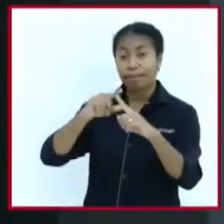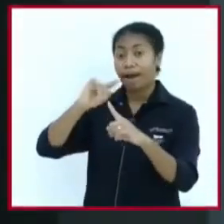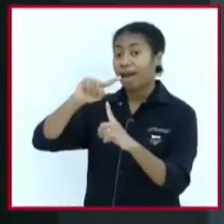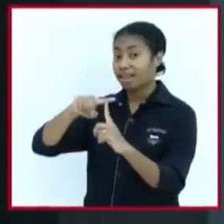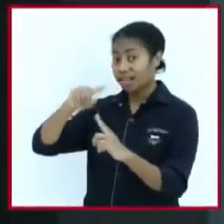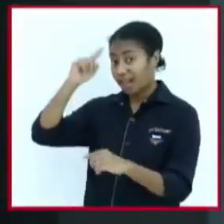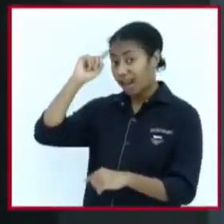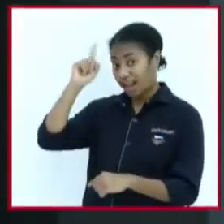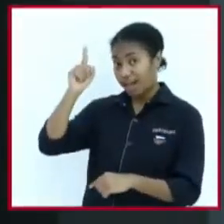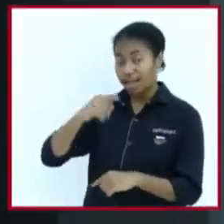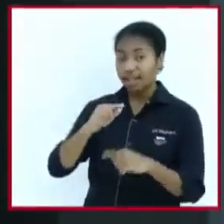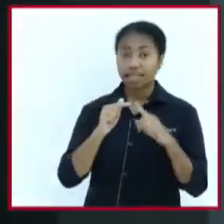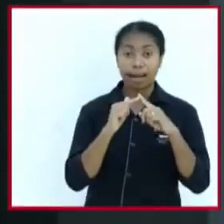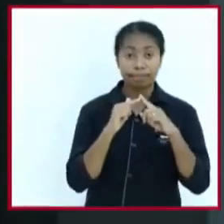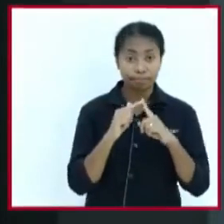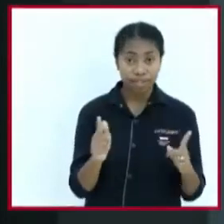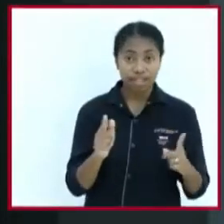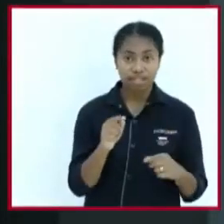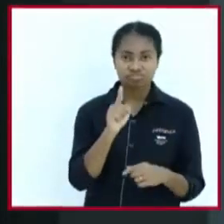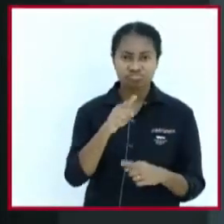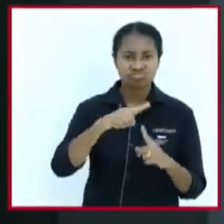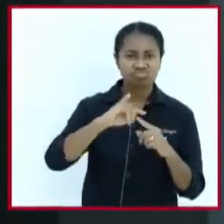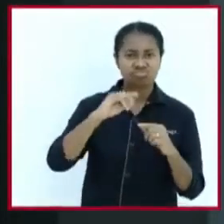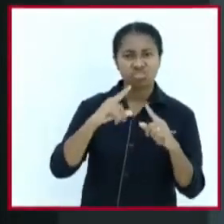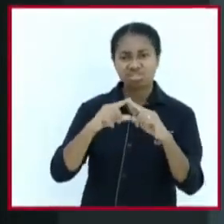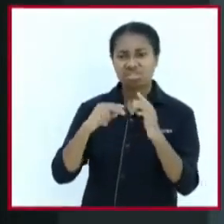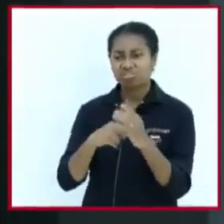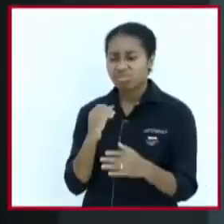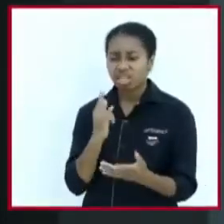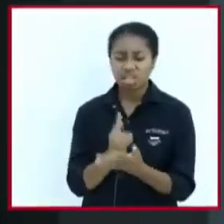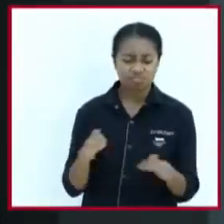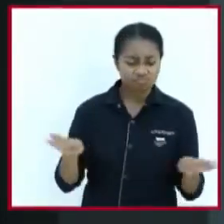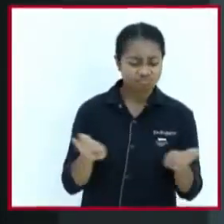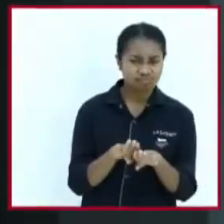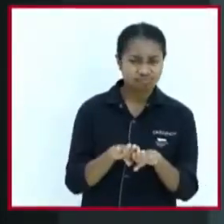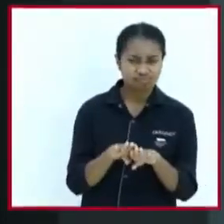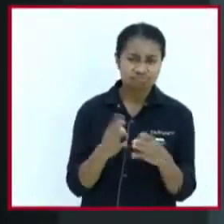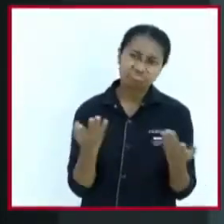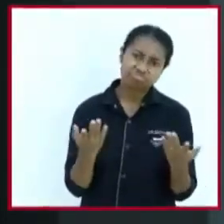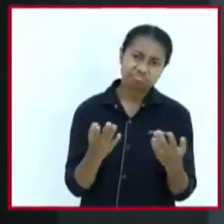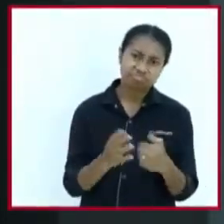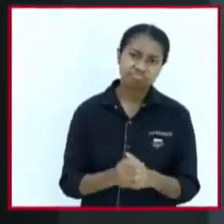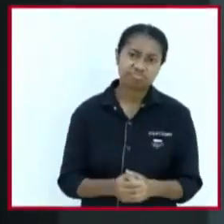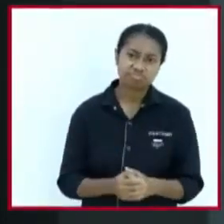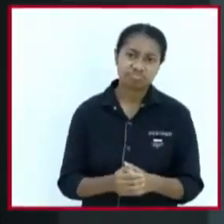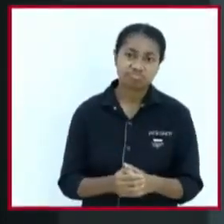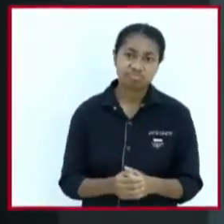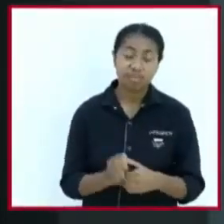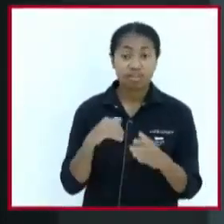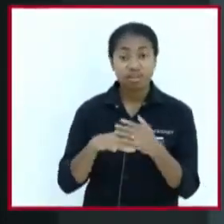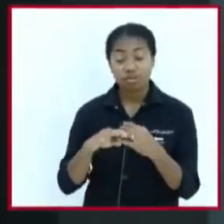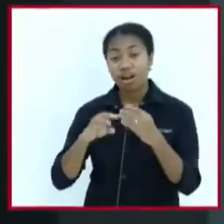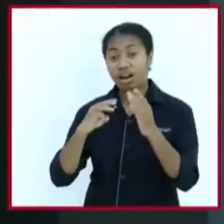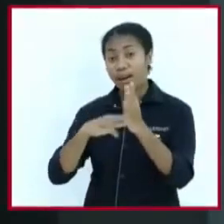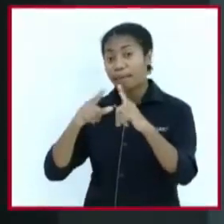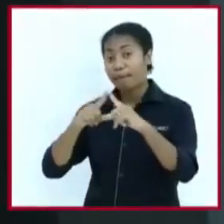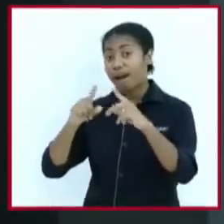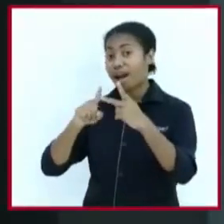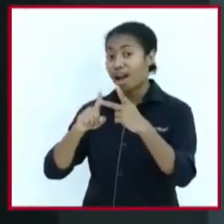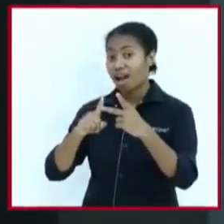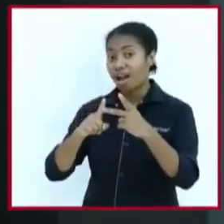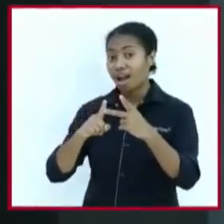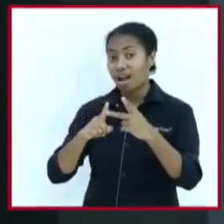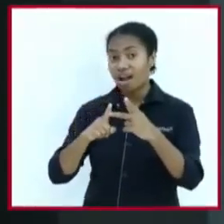Allah Hai tapi tirainya dan masih tertutup di ruang Maha Kudus ruang masuki Itu